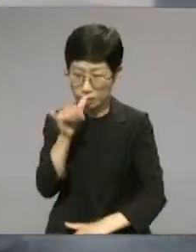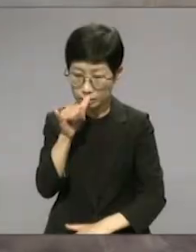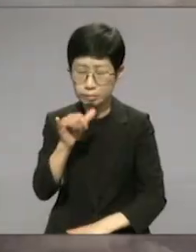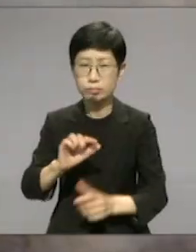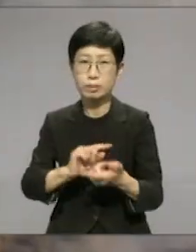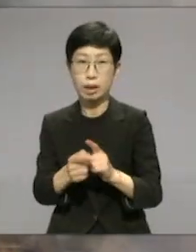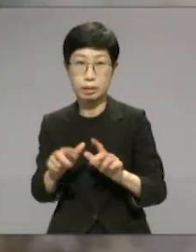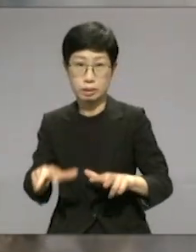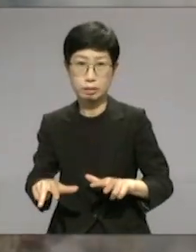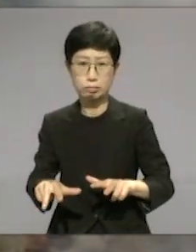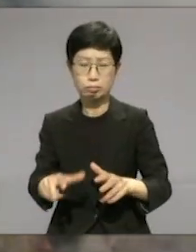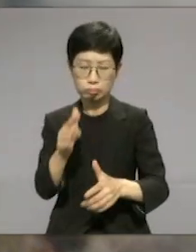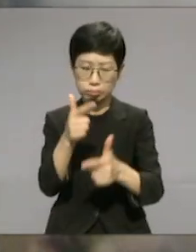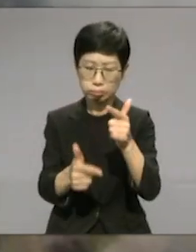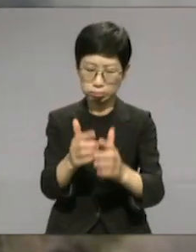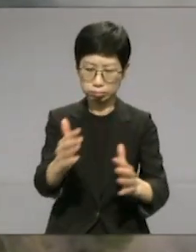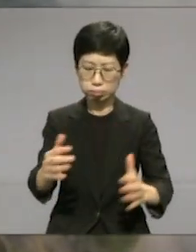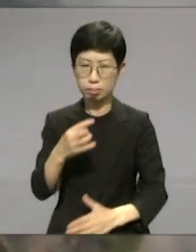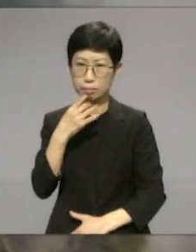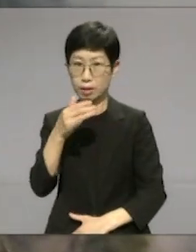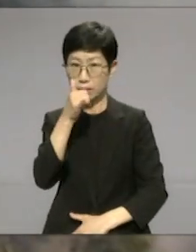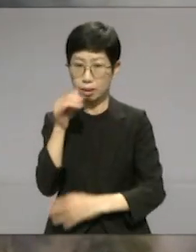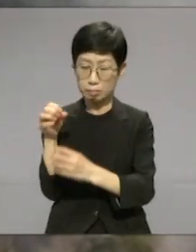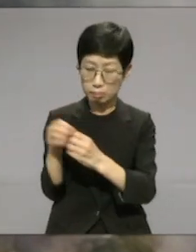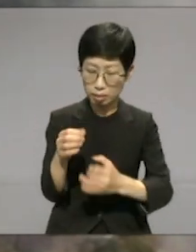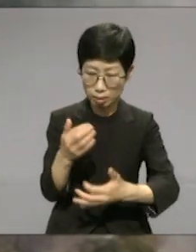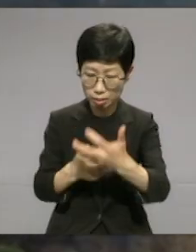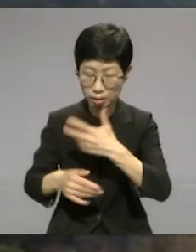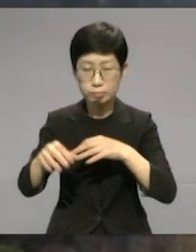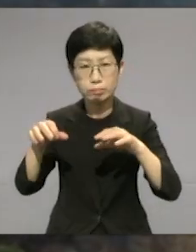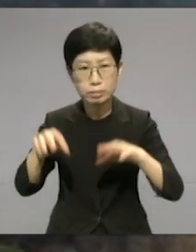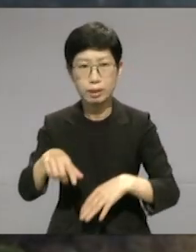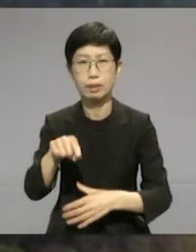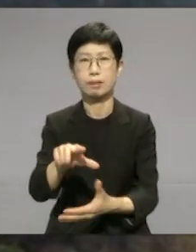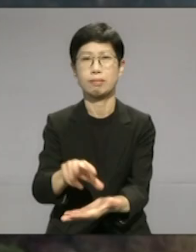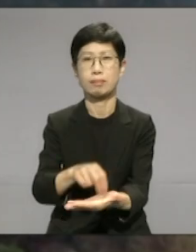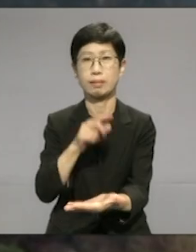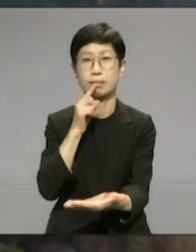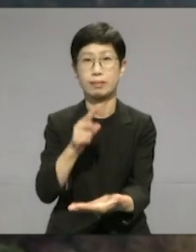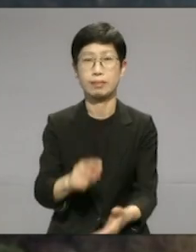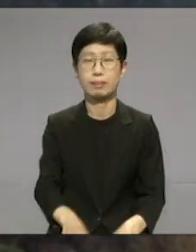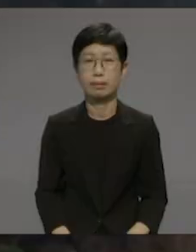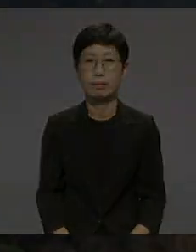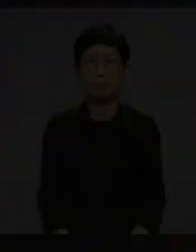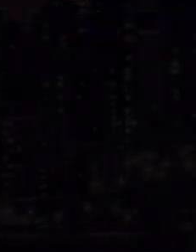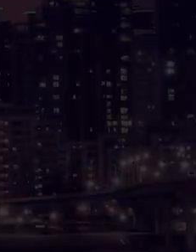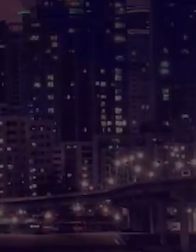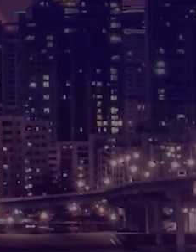줄어 숲만 무성해 불이 번지기 쉽다는 지적입니다. 윤서영 월드리포터입니다.